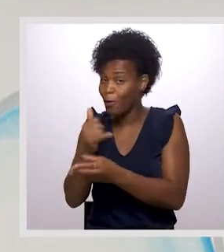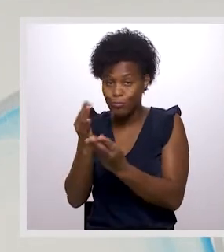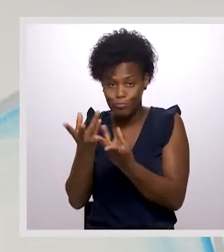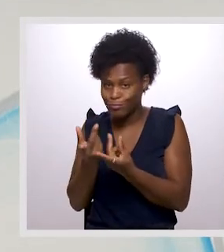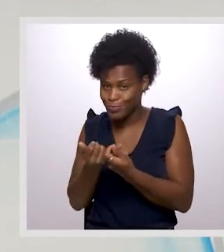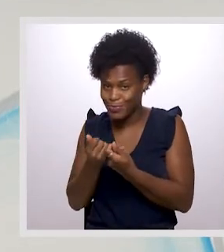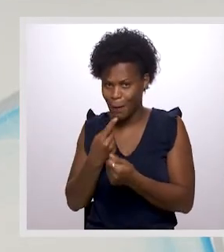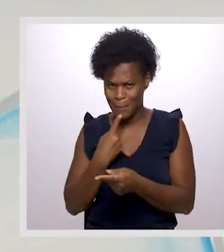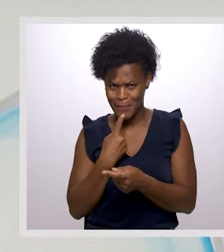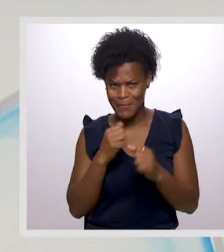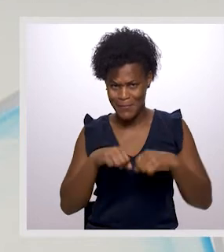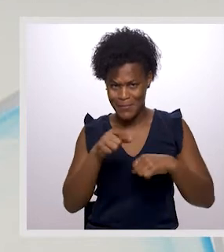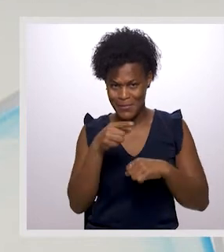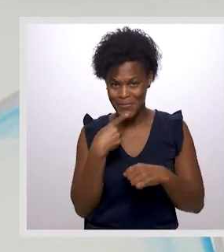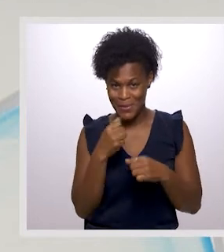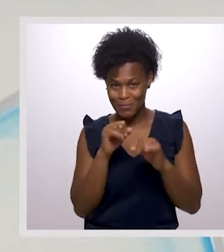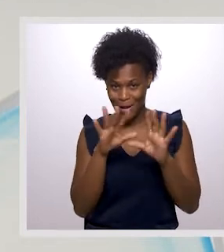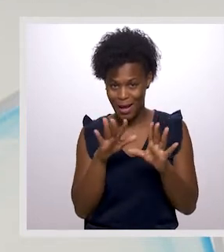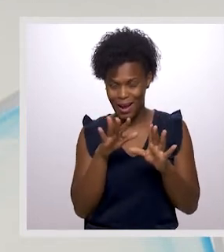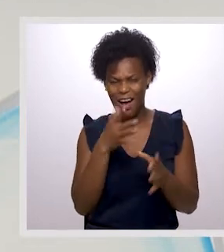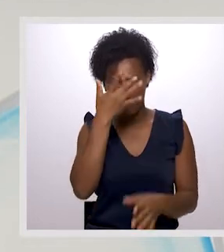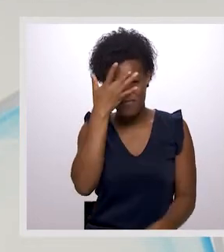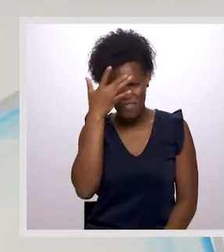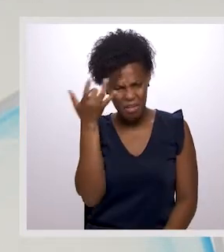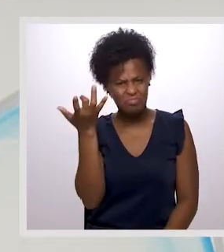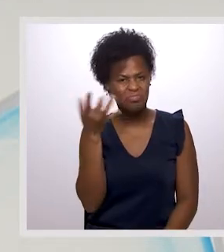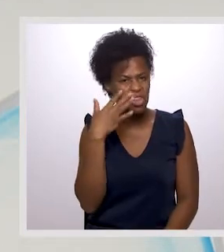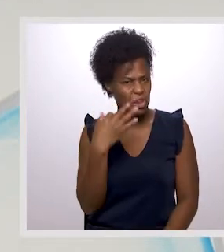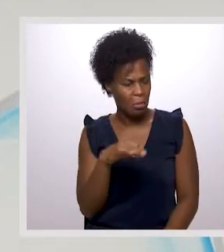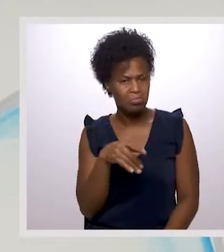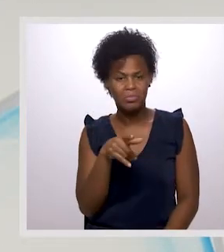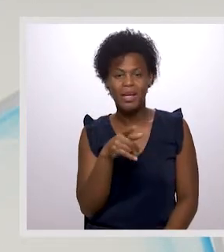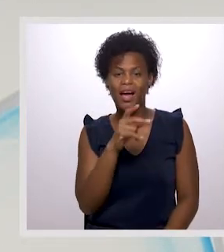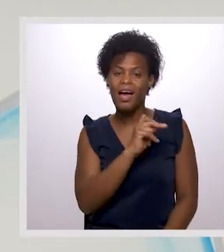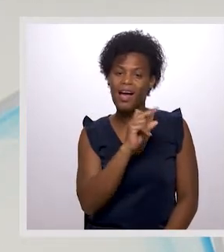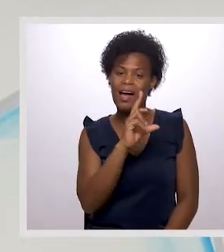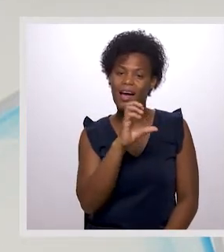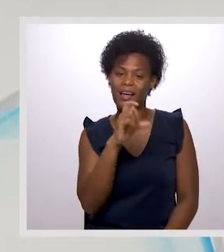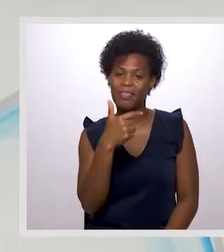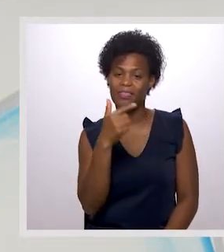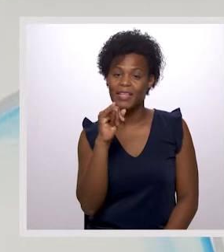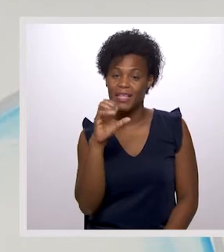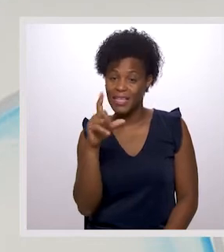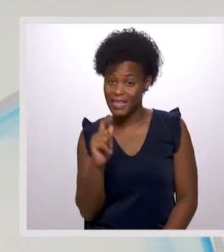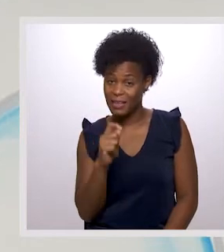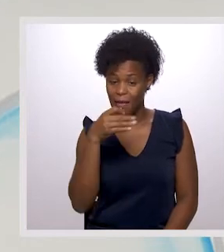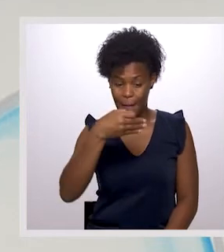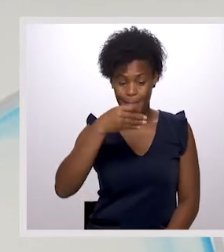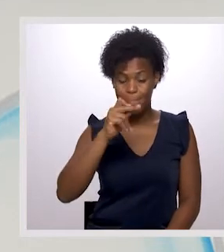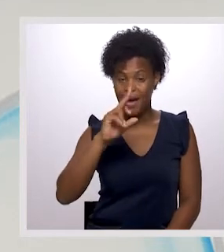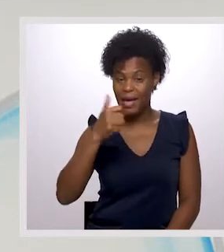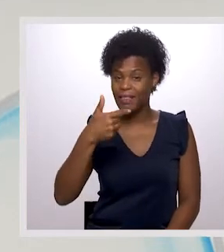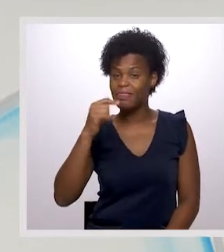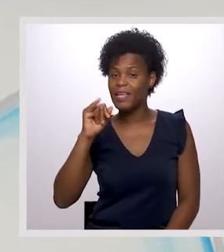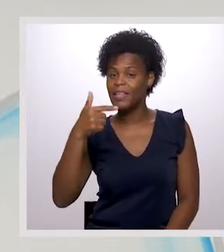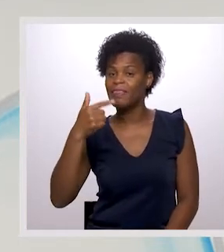Vous comprenez? Vous voyez, c'est très simple les articles partitifs. Mais pour